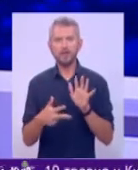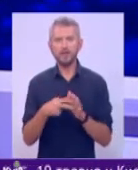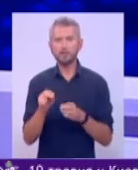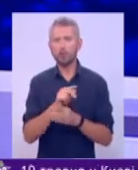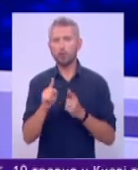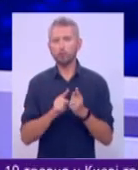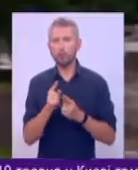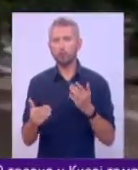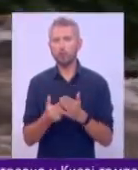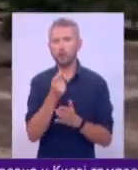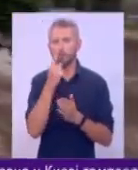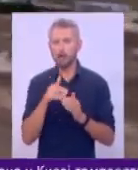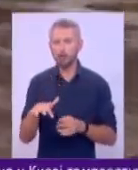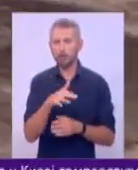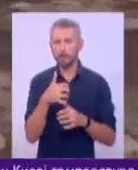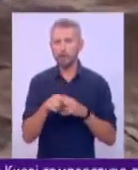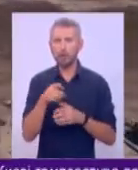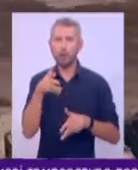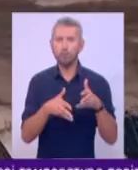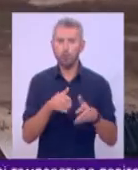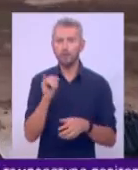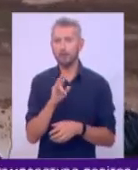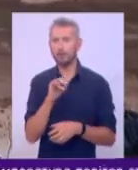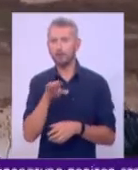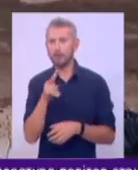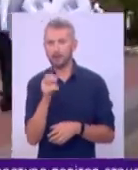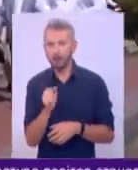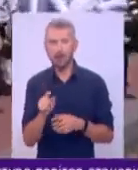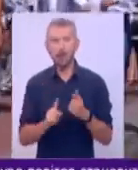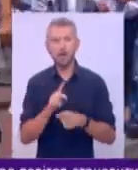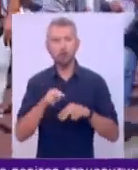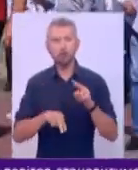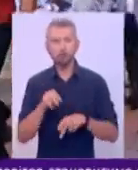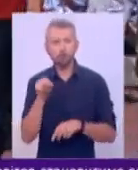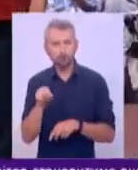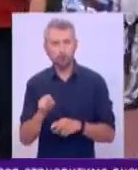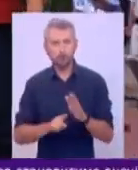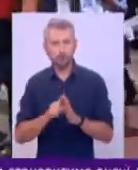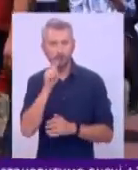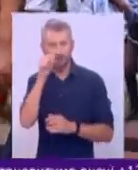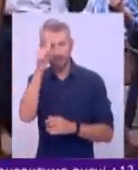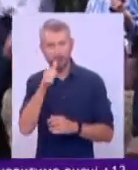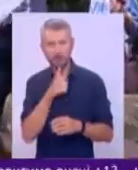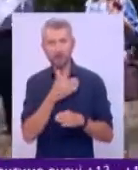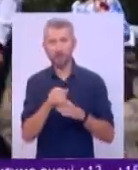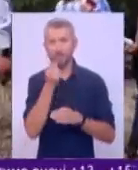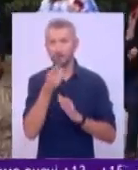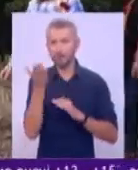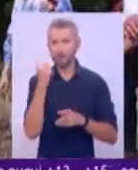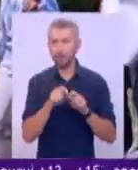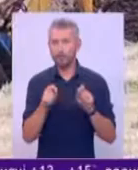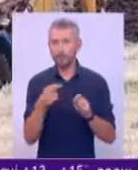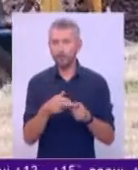реконструйованих новеньких паркових зон. Серед них – Оболонь та Наталка. Реконструкцію в останньому розпочали ще у квітні. Частина парку вже давно відкрита